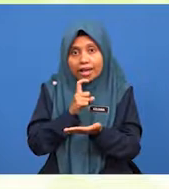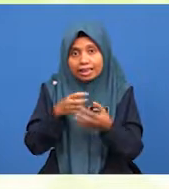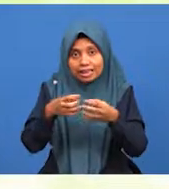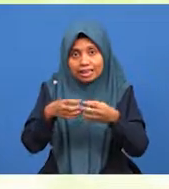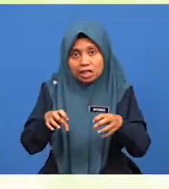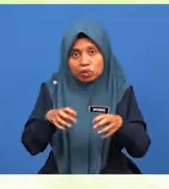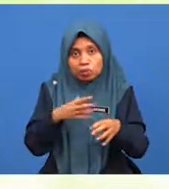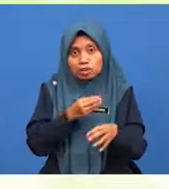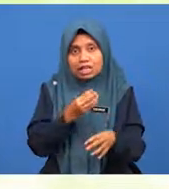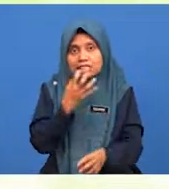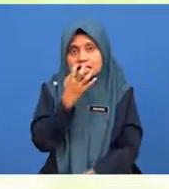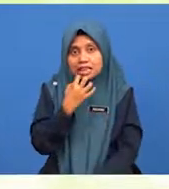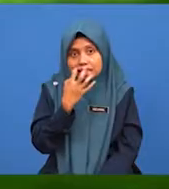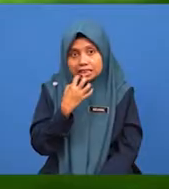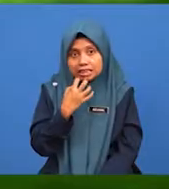dan nanas.